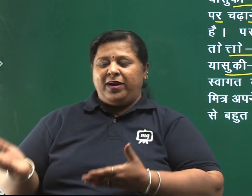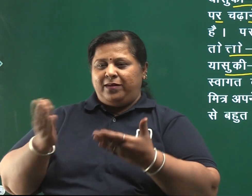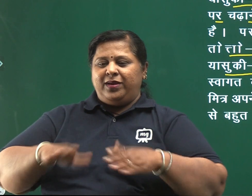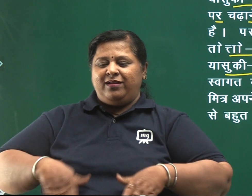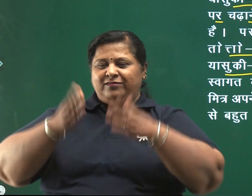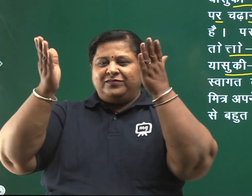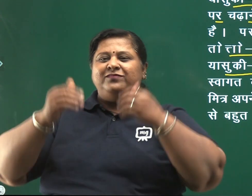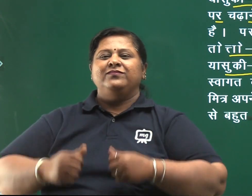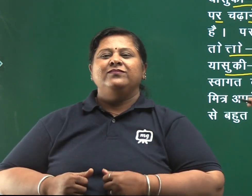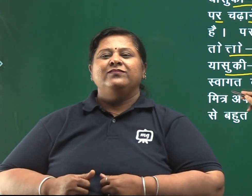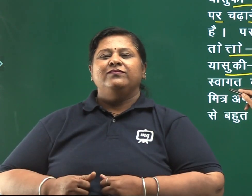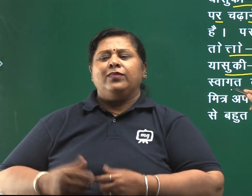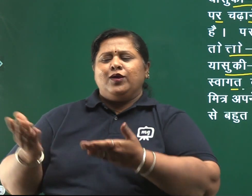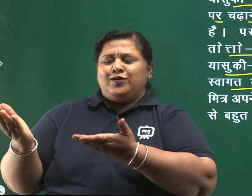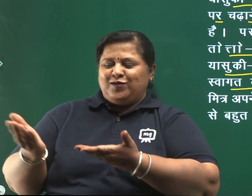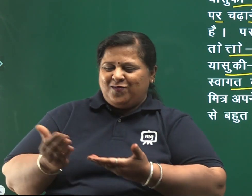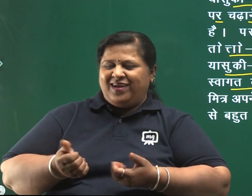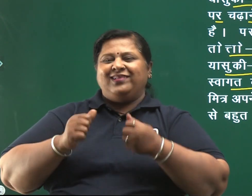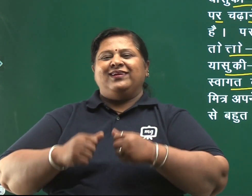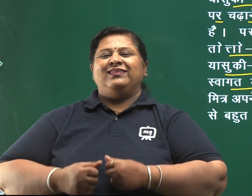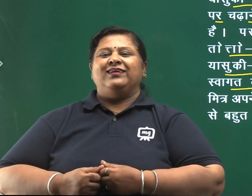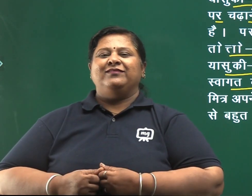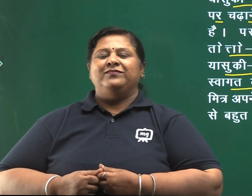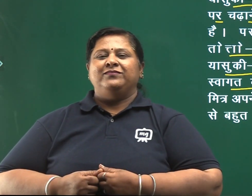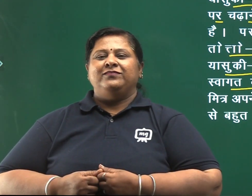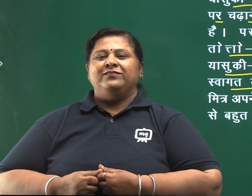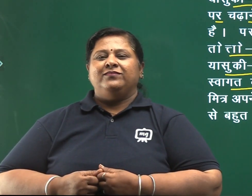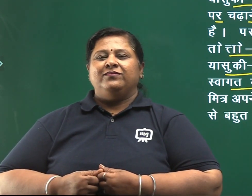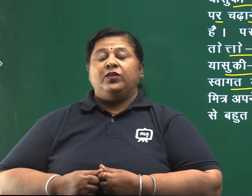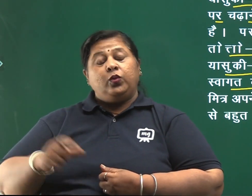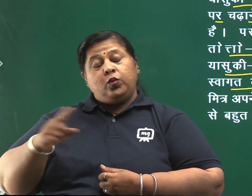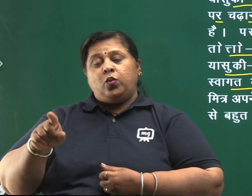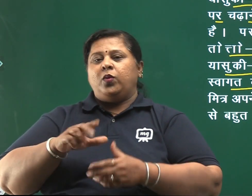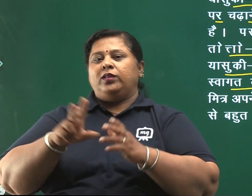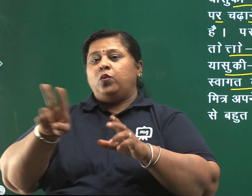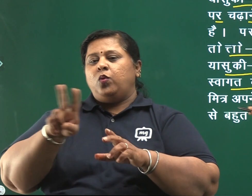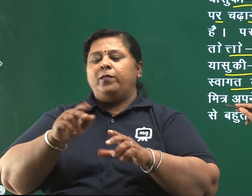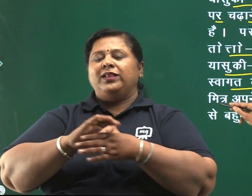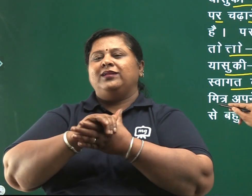पेड़ पर स्वागत करती है। दोनों ही मित्र